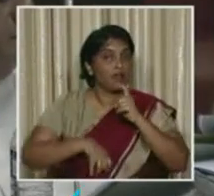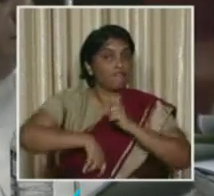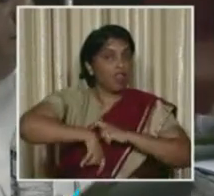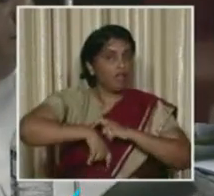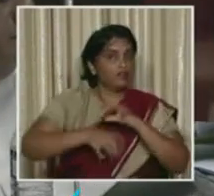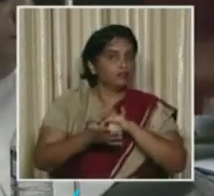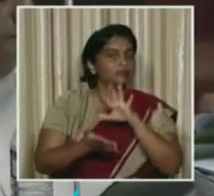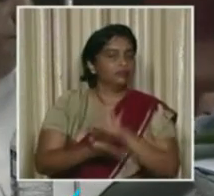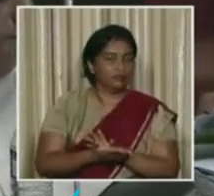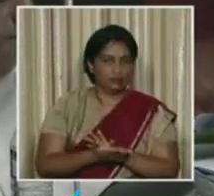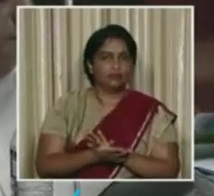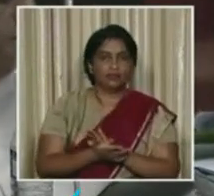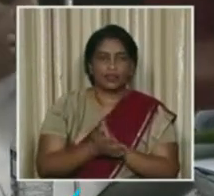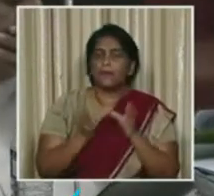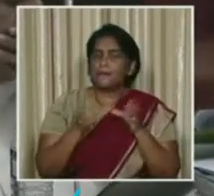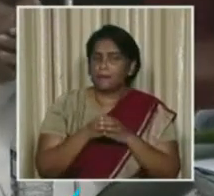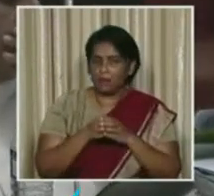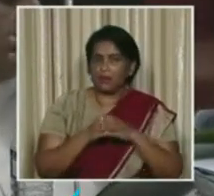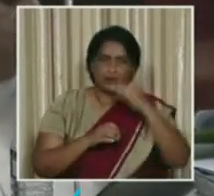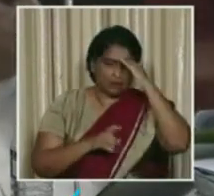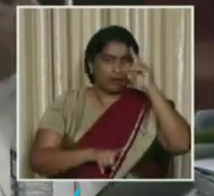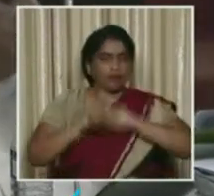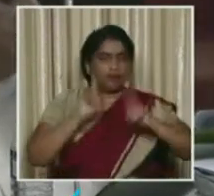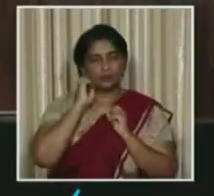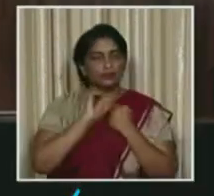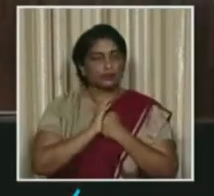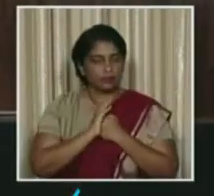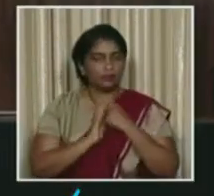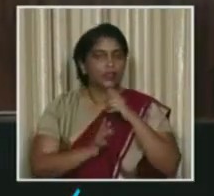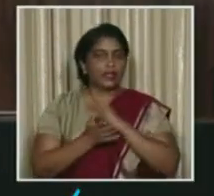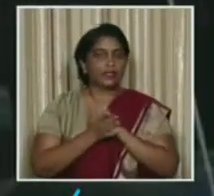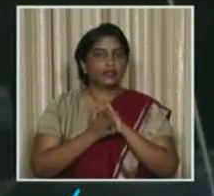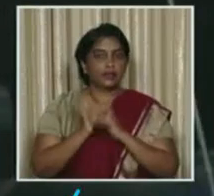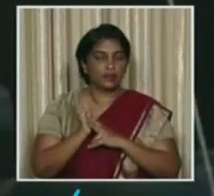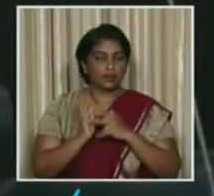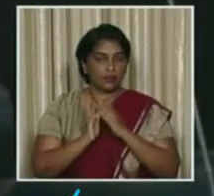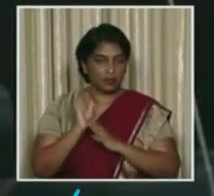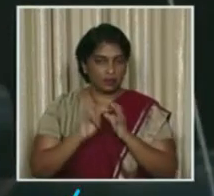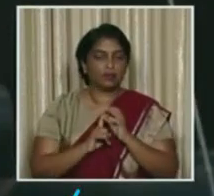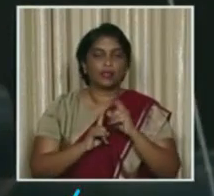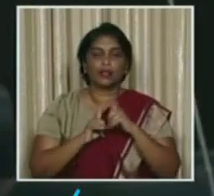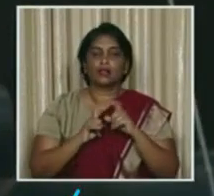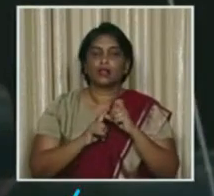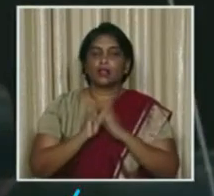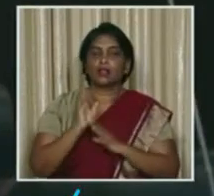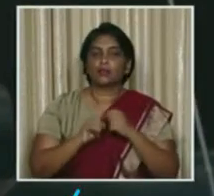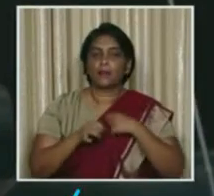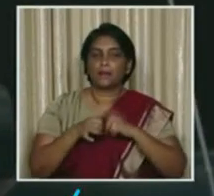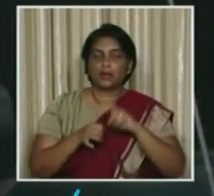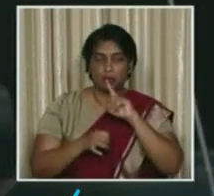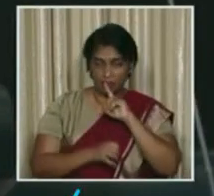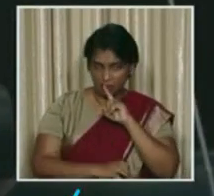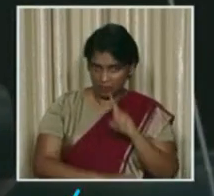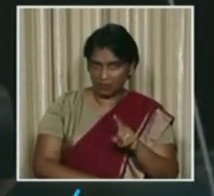කරන්න. ඒක පක්ෂ දායක රැස්වීමේ අනිවාර්යම කරන්න ඕන. ගරු හේෂා විතානගේ මන්ත්‍රීතුමා වෙනුවෙන් අධ්‍යාපන මුත්තුමාගෙන් මම මේ ප්‍රශ්න අහන